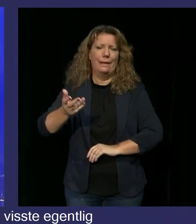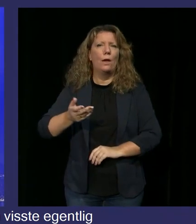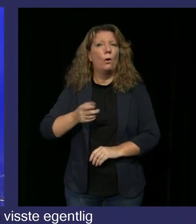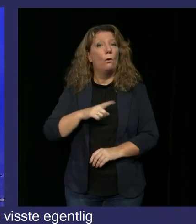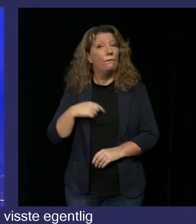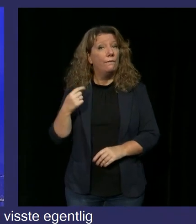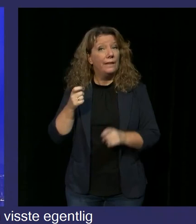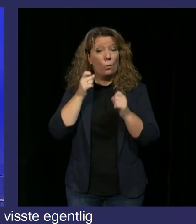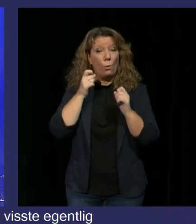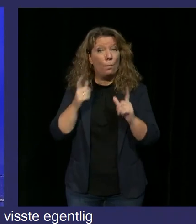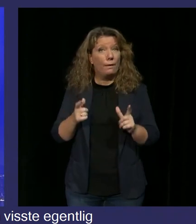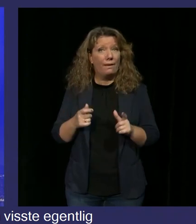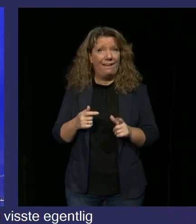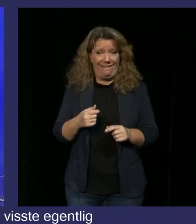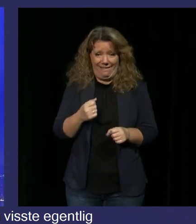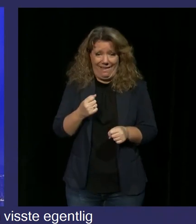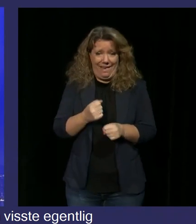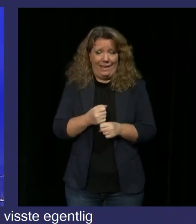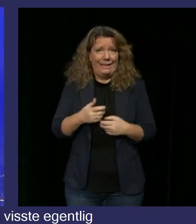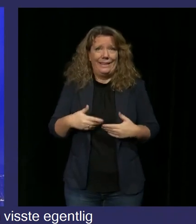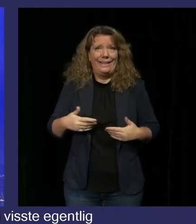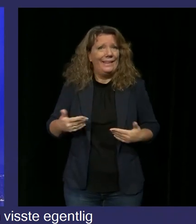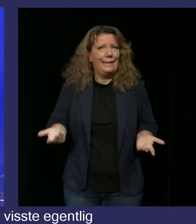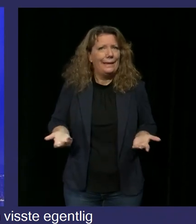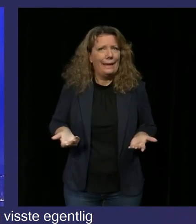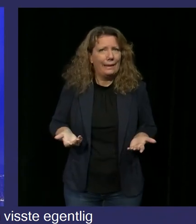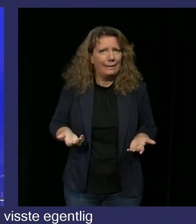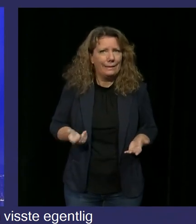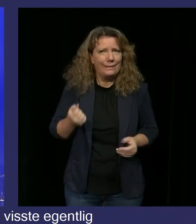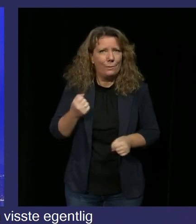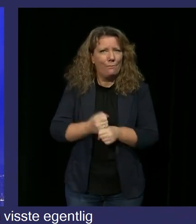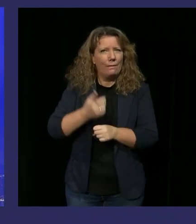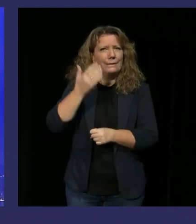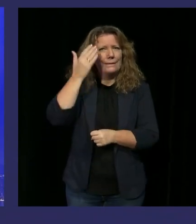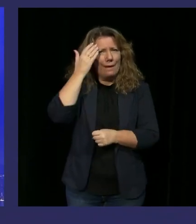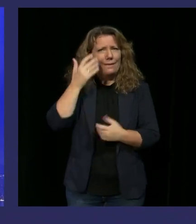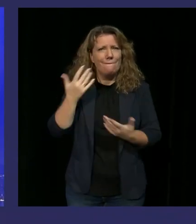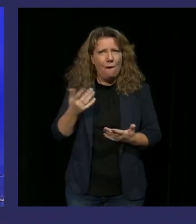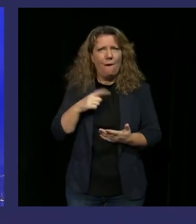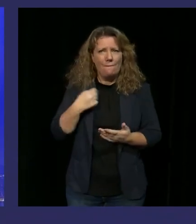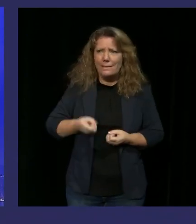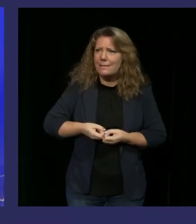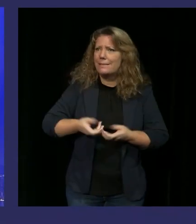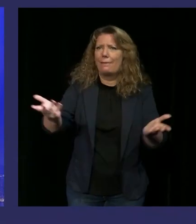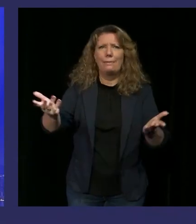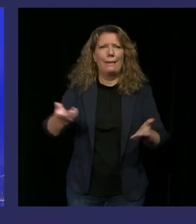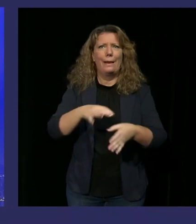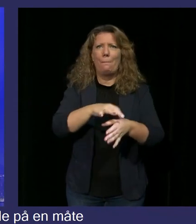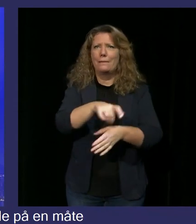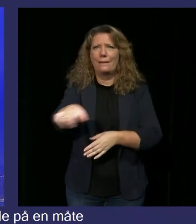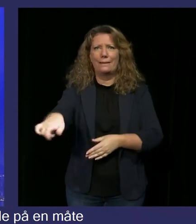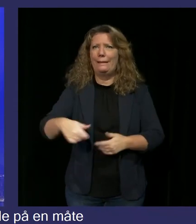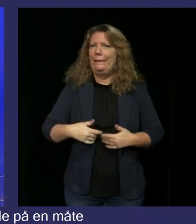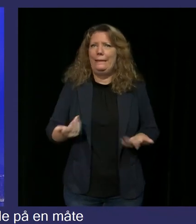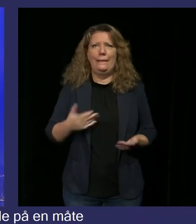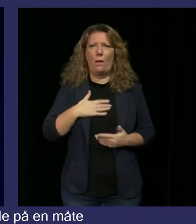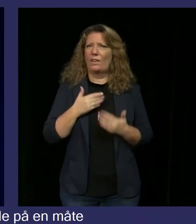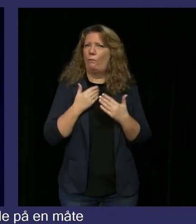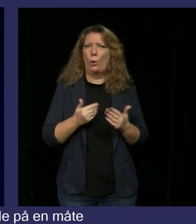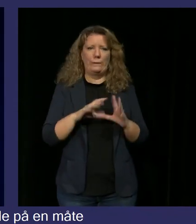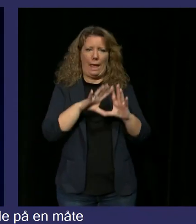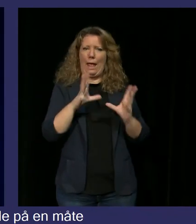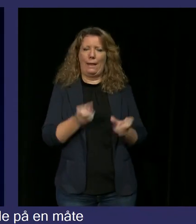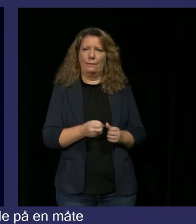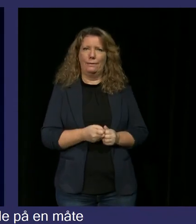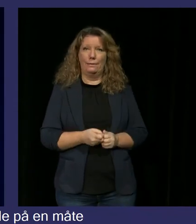ingen som visste egentlig hva vi sender ut til pasientene. Det var ingen som hadde et forhold til det, til helheten. Så hvert